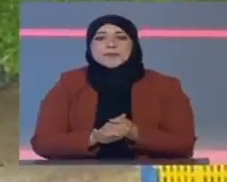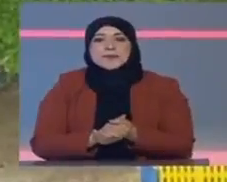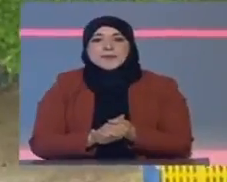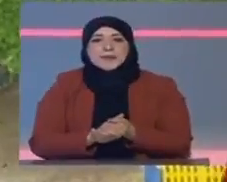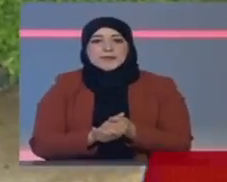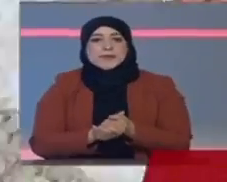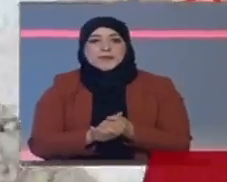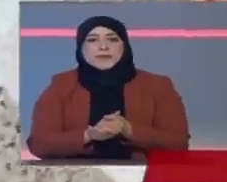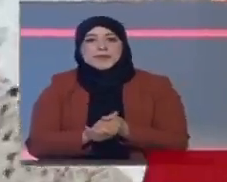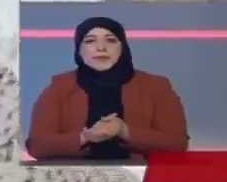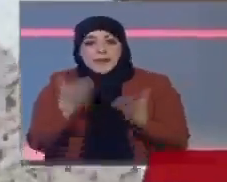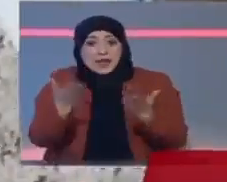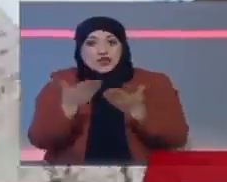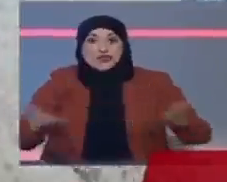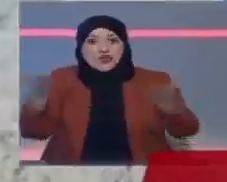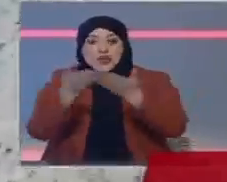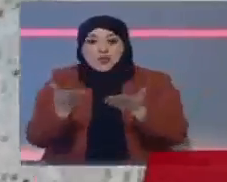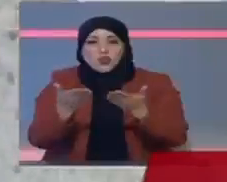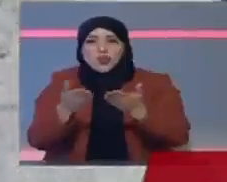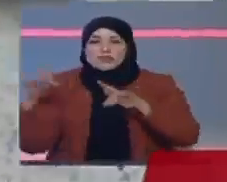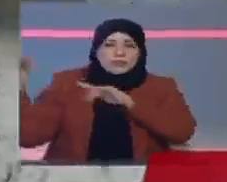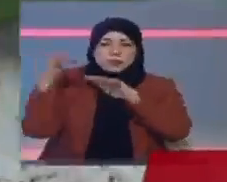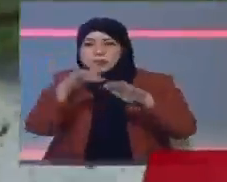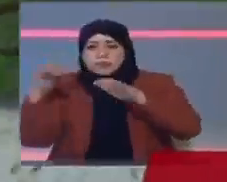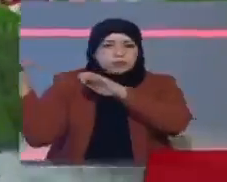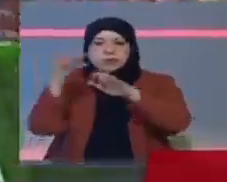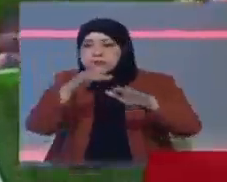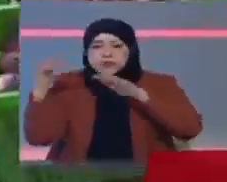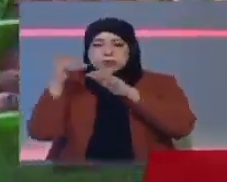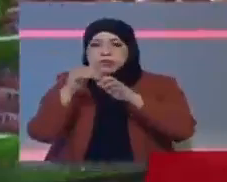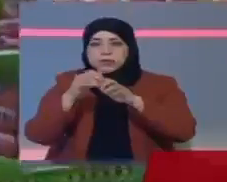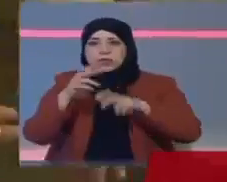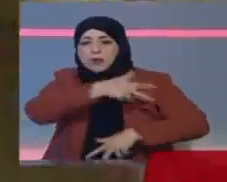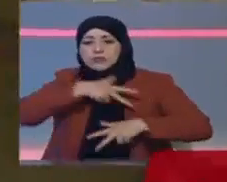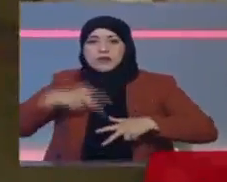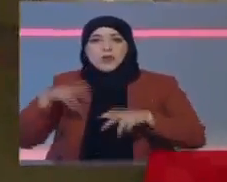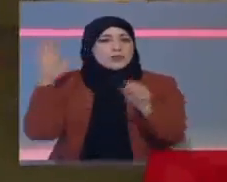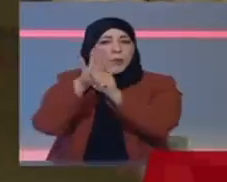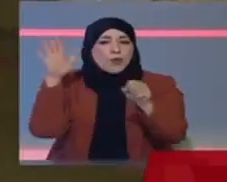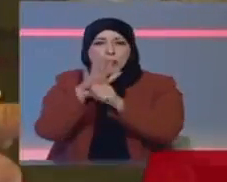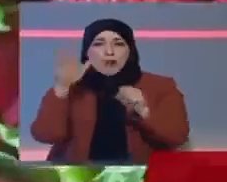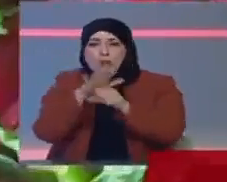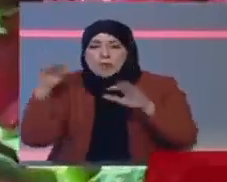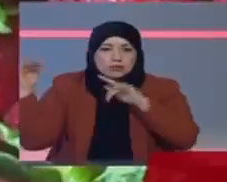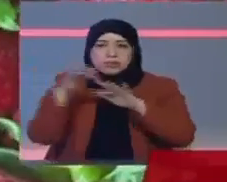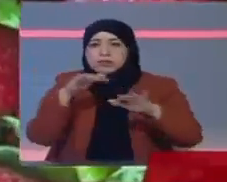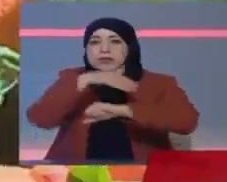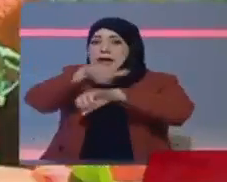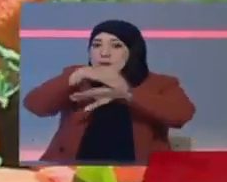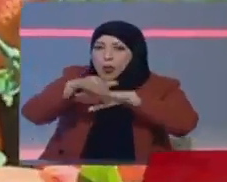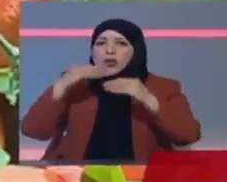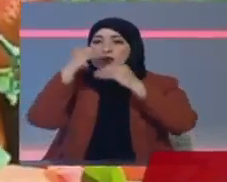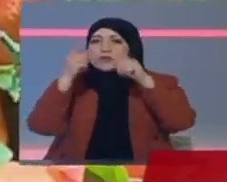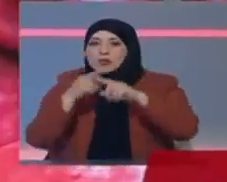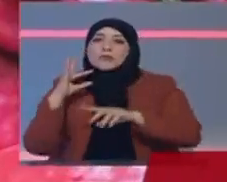يعد اليوم وبالجيش والباعه على تخوم الدكاكين في صفوف ممدوده يبسطون خلالهم وحضاره المتباينه